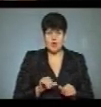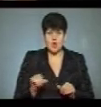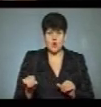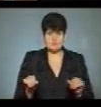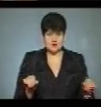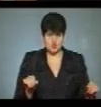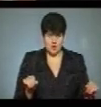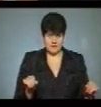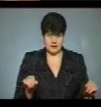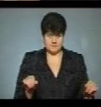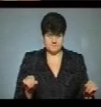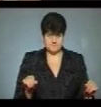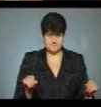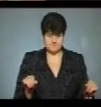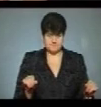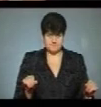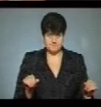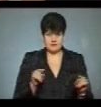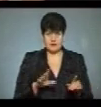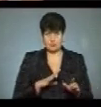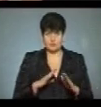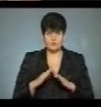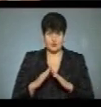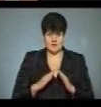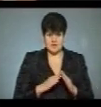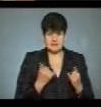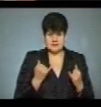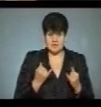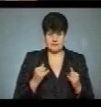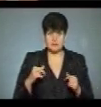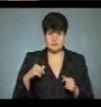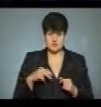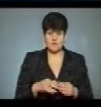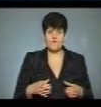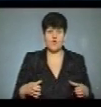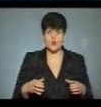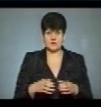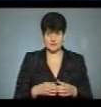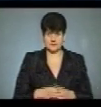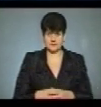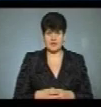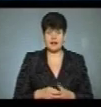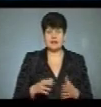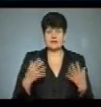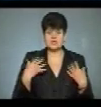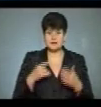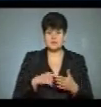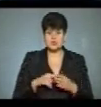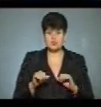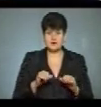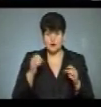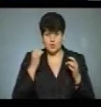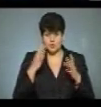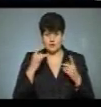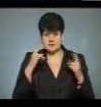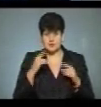вони були по домівках своїх, а зараз вони пішли в колективи. Начальник міського управління культури і мистецтва